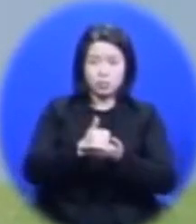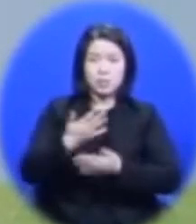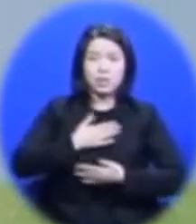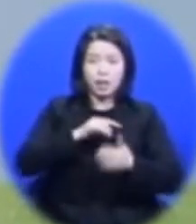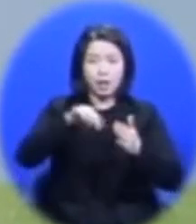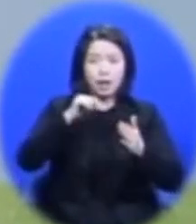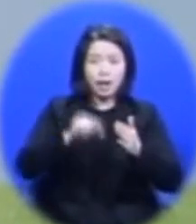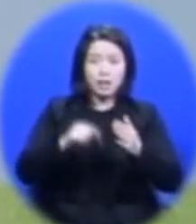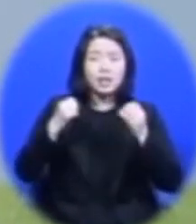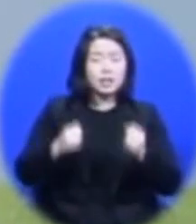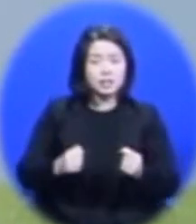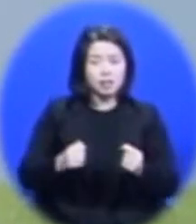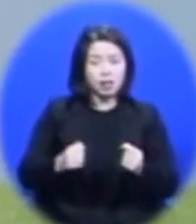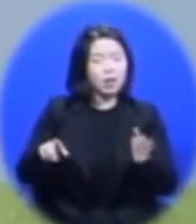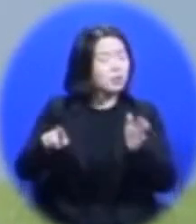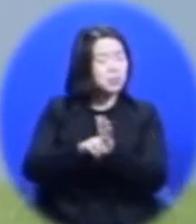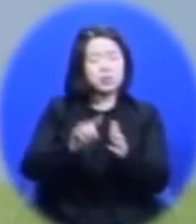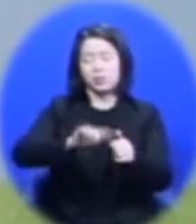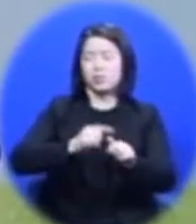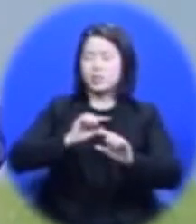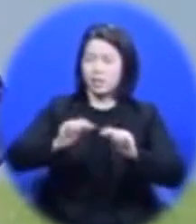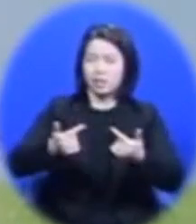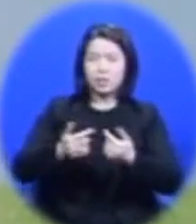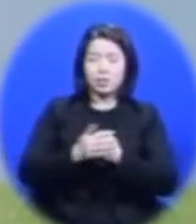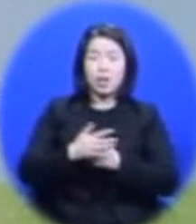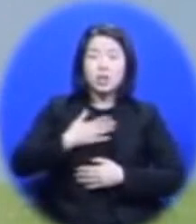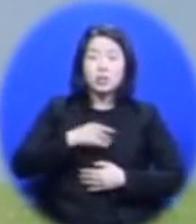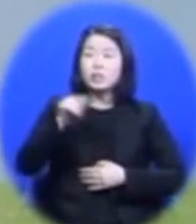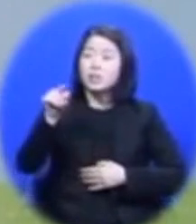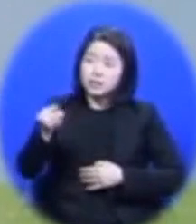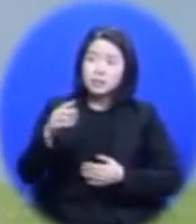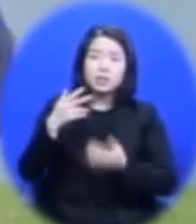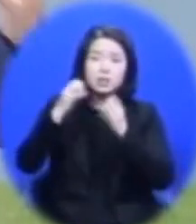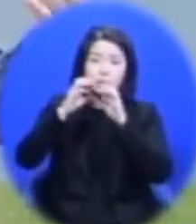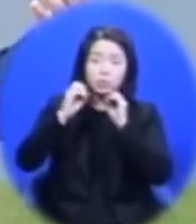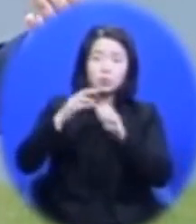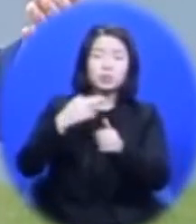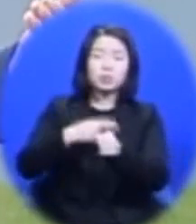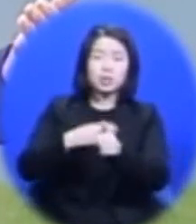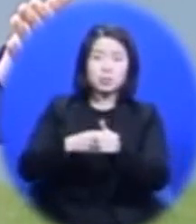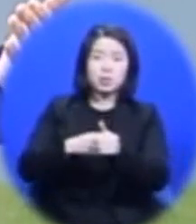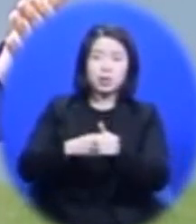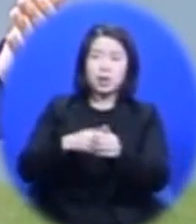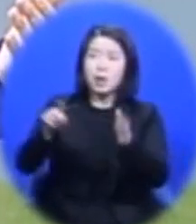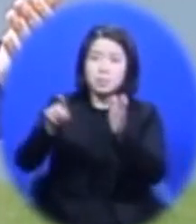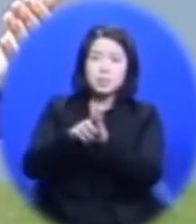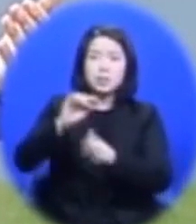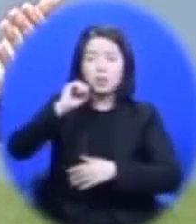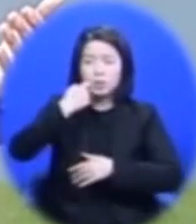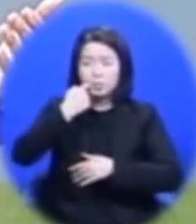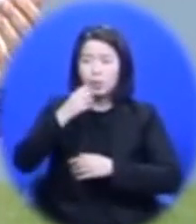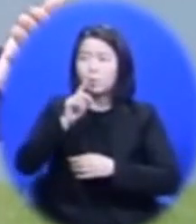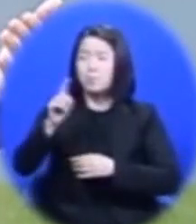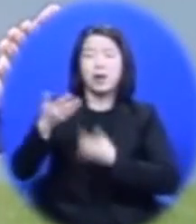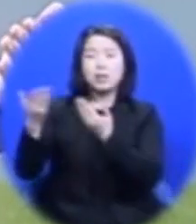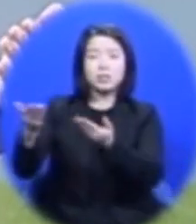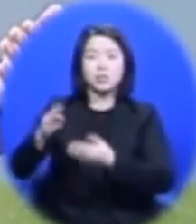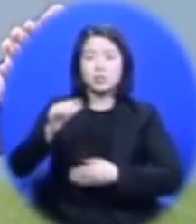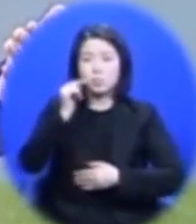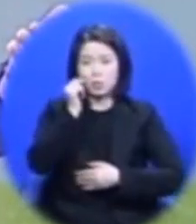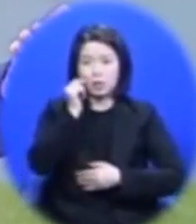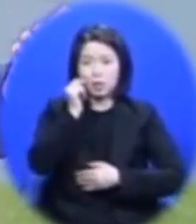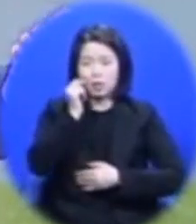안에 계시다 믿어지지 않았어요. 저는 그 전도사님에게 안 믿어진다고 말도 못했어요. 너무